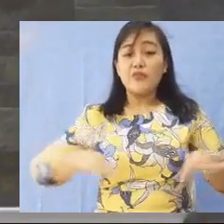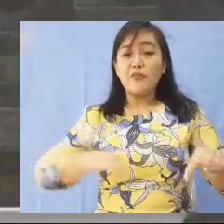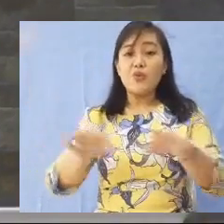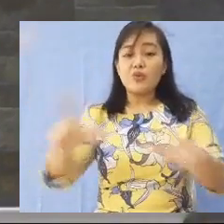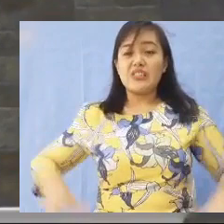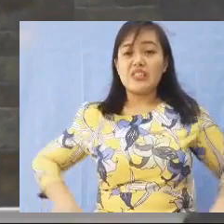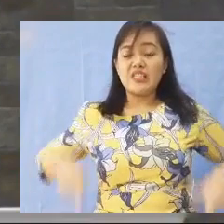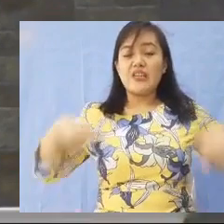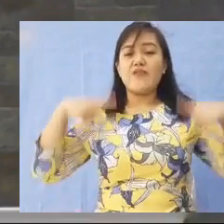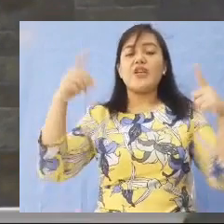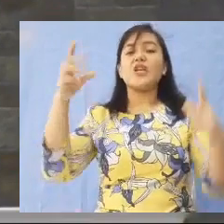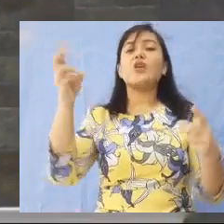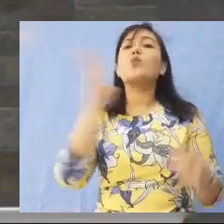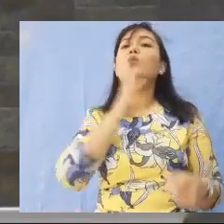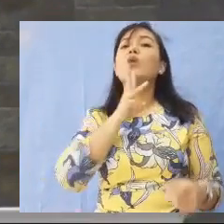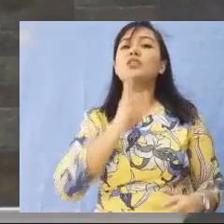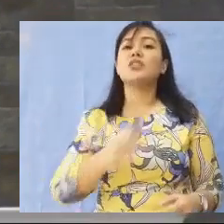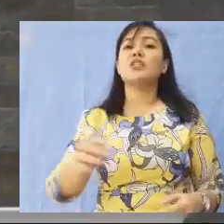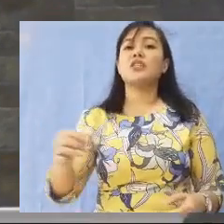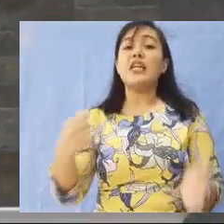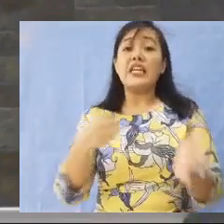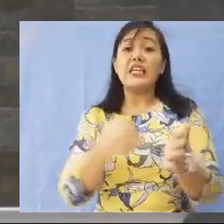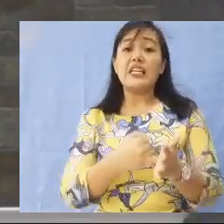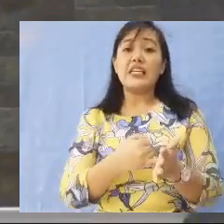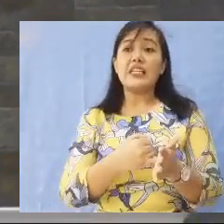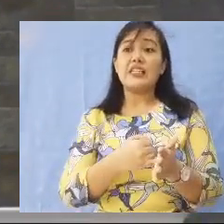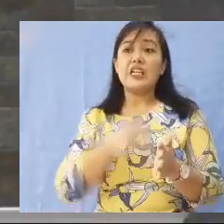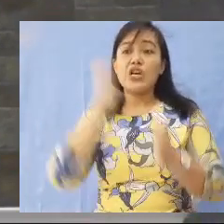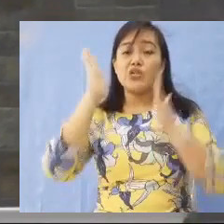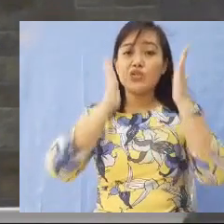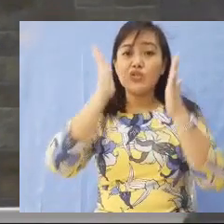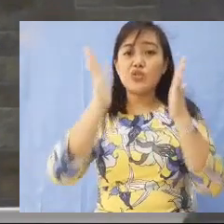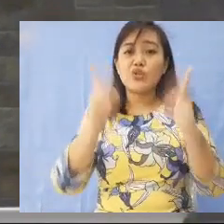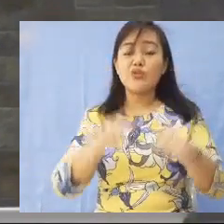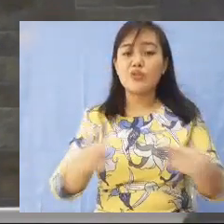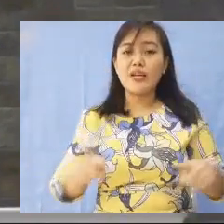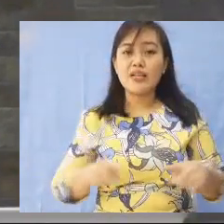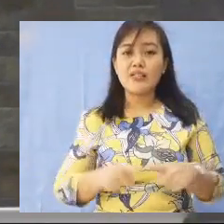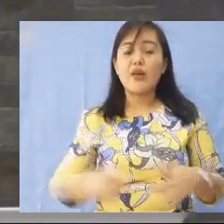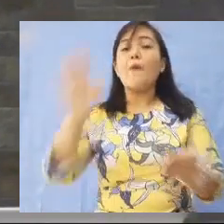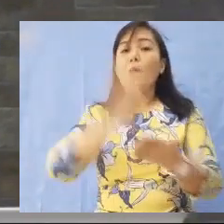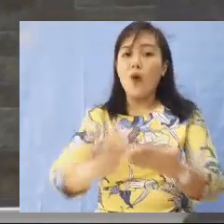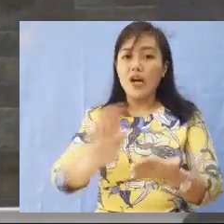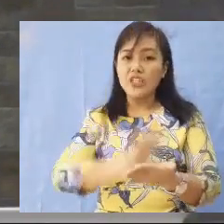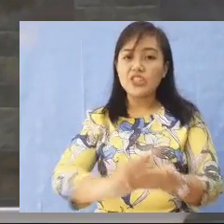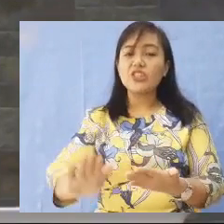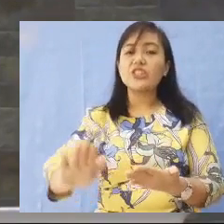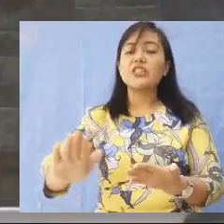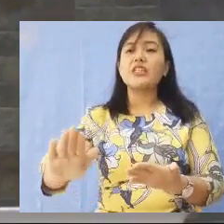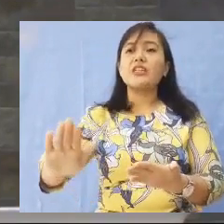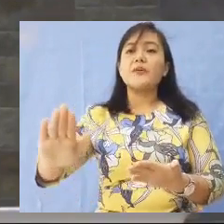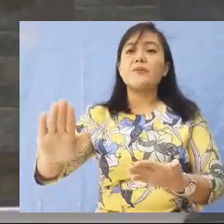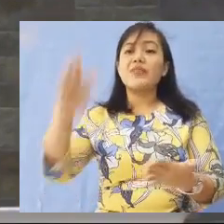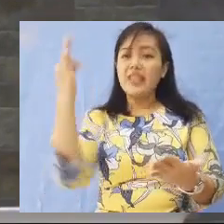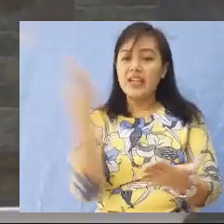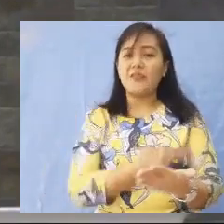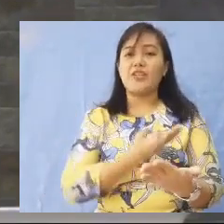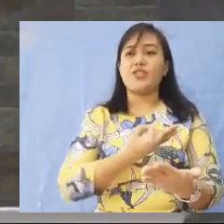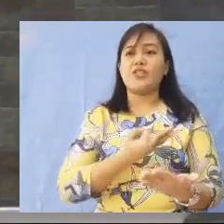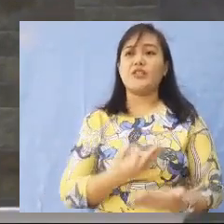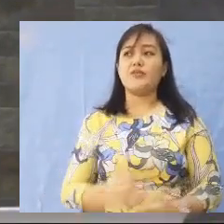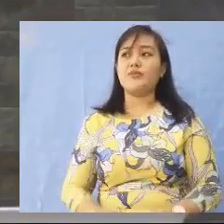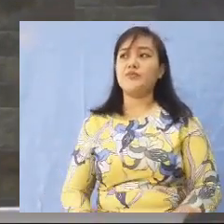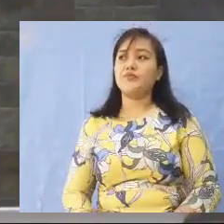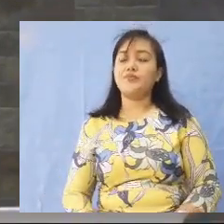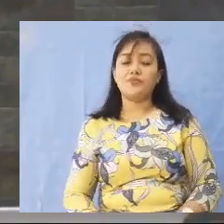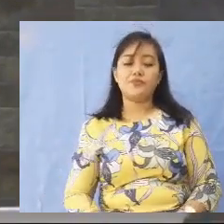yung washing, cleansing, and refreshment po sa atin. Now, another symbol is a promise.